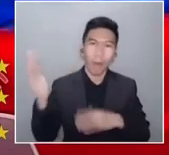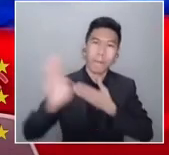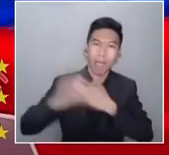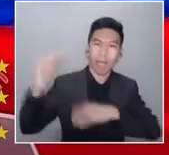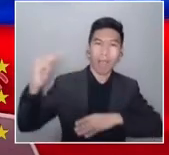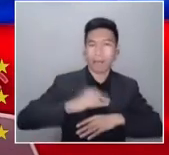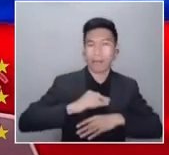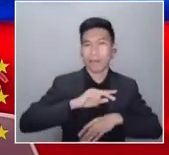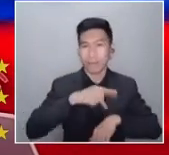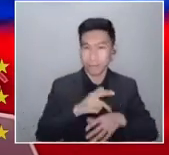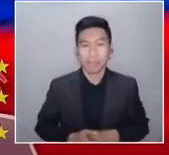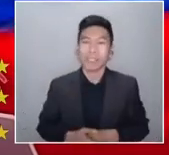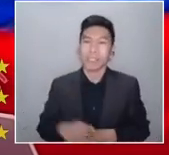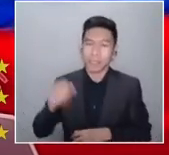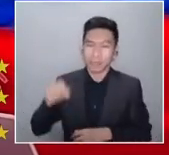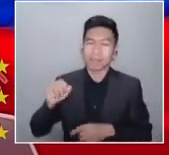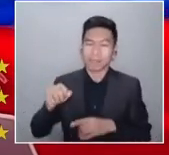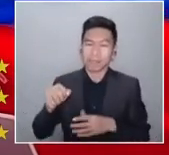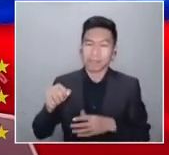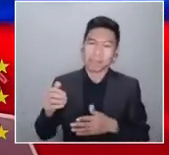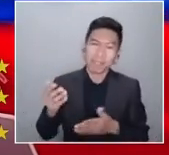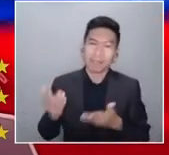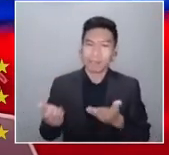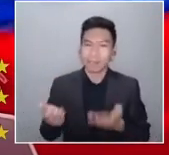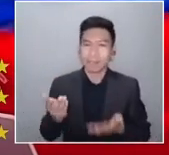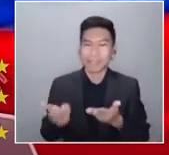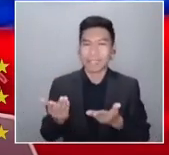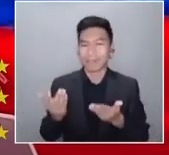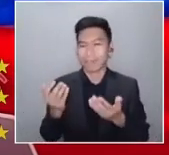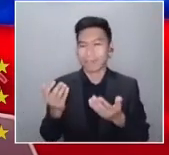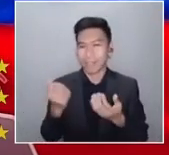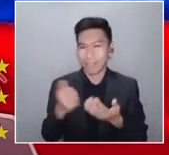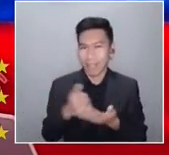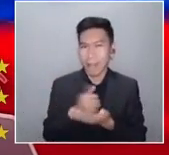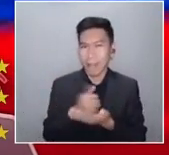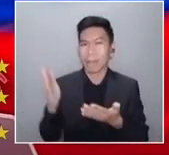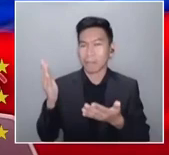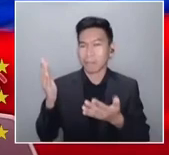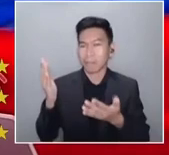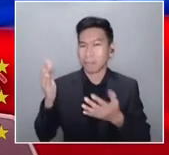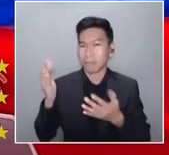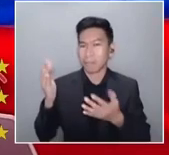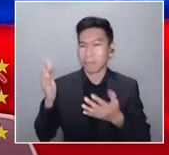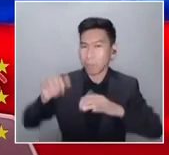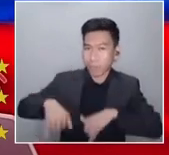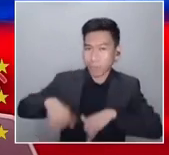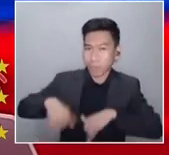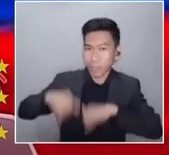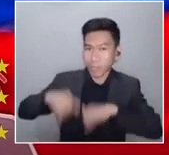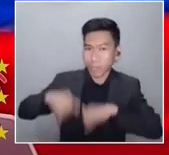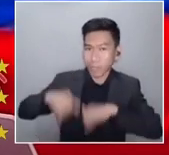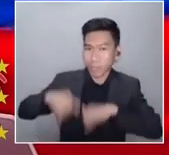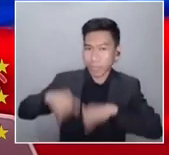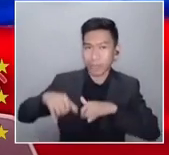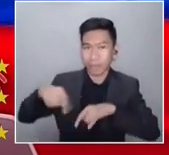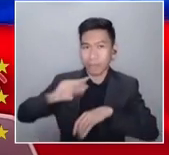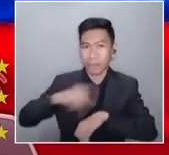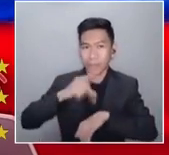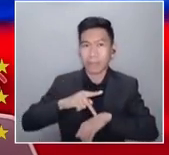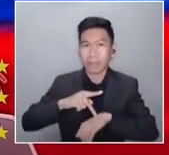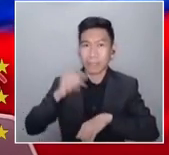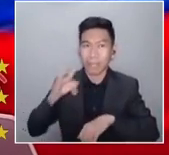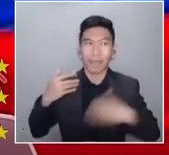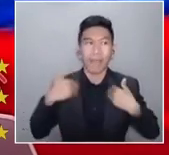Marami pong siguro mananatili rito kung meron trabahong mabuti dito. Mm-hmm. Ngayon po, kung wala naman